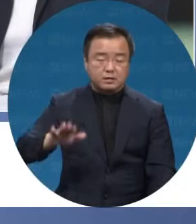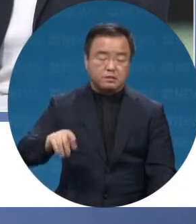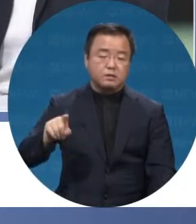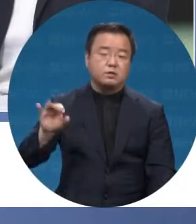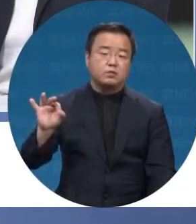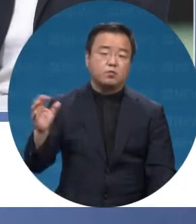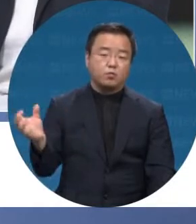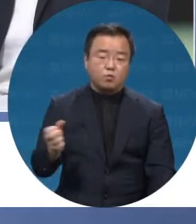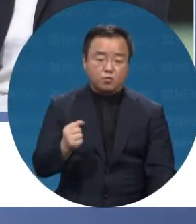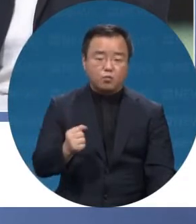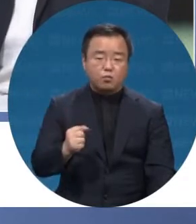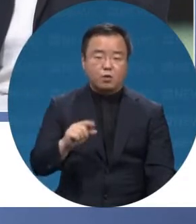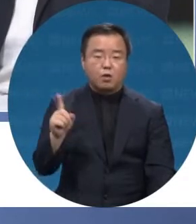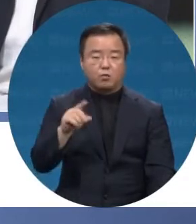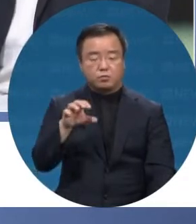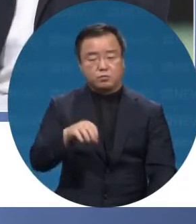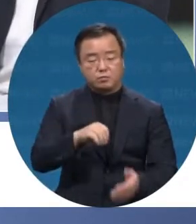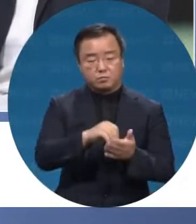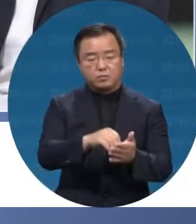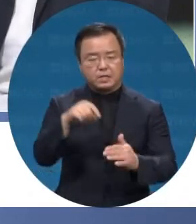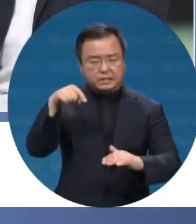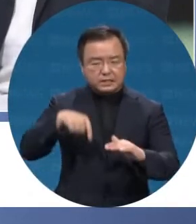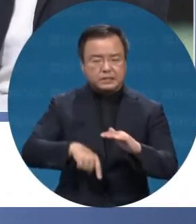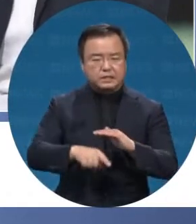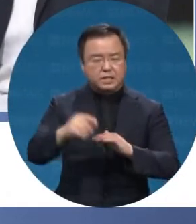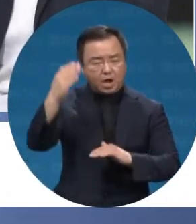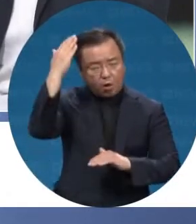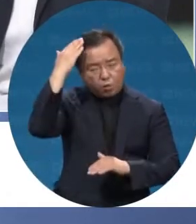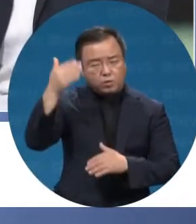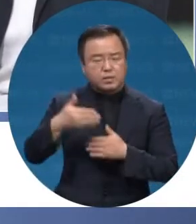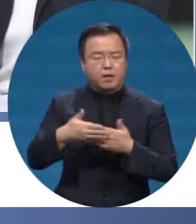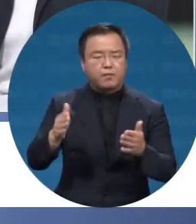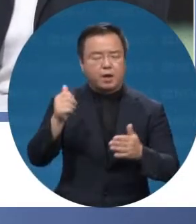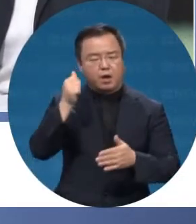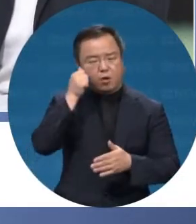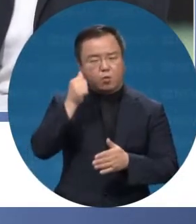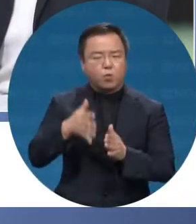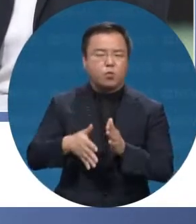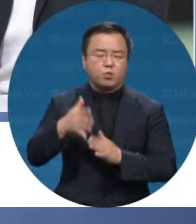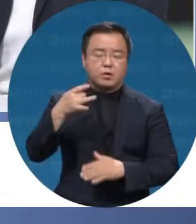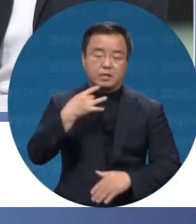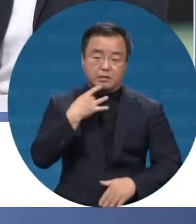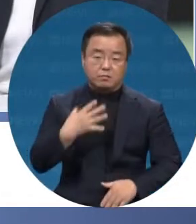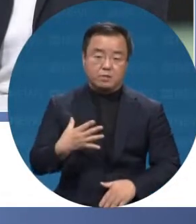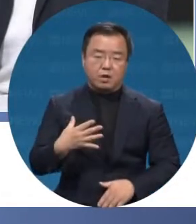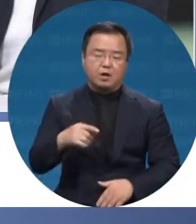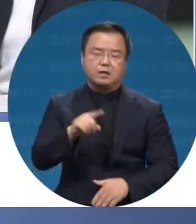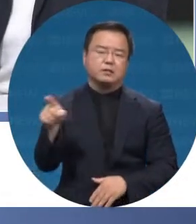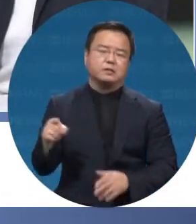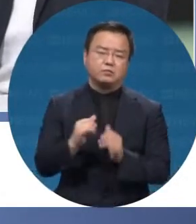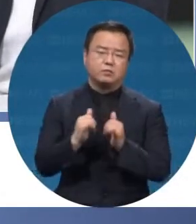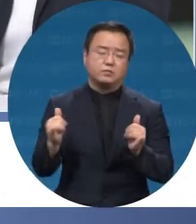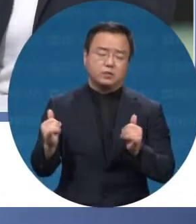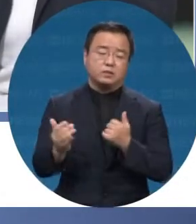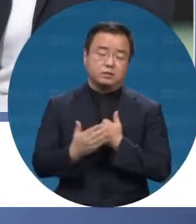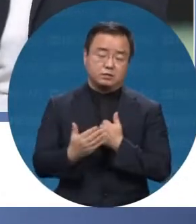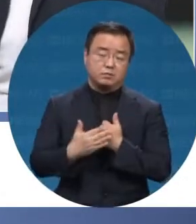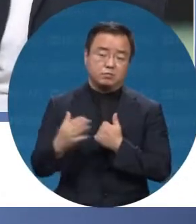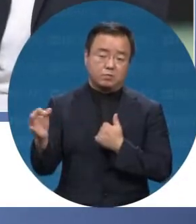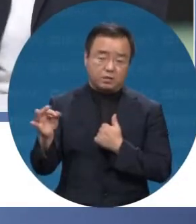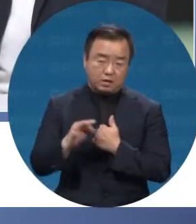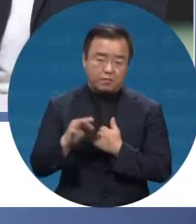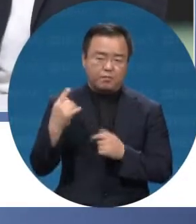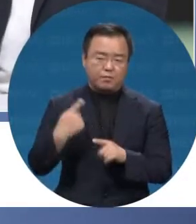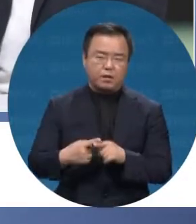가지고는 갈 수 있는 곳이 지하 옥탑 고시원밖에 없으니까 그 주거급여를 받는 분들이 지옥고에 사시다가 돌아가시는